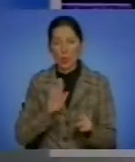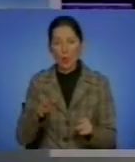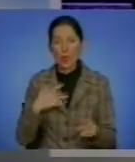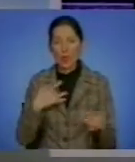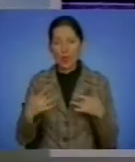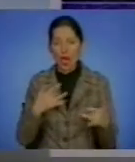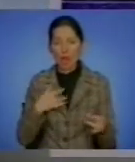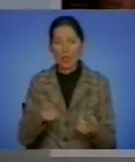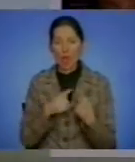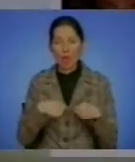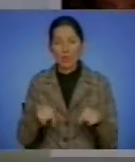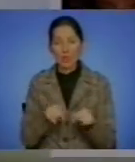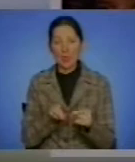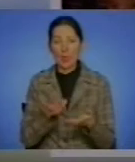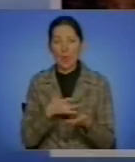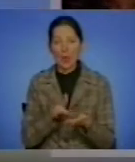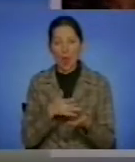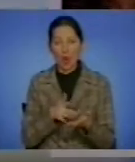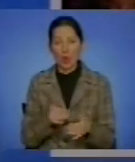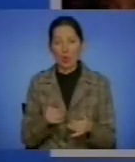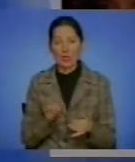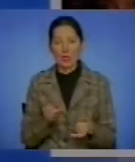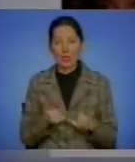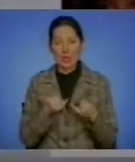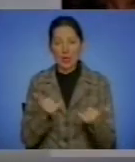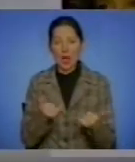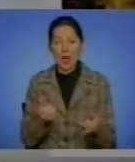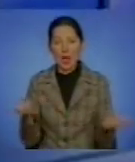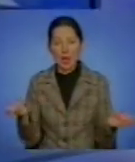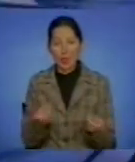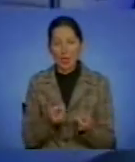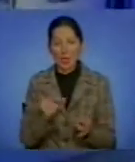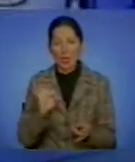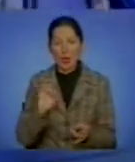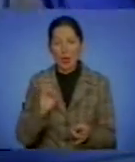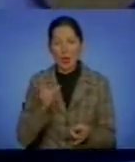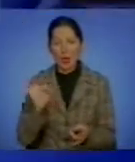Шевченка, організатори перерахують на потреби онкохворих дітей області.